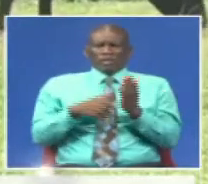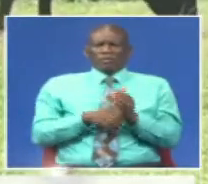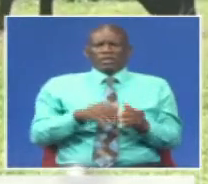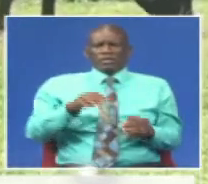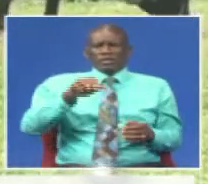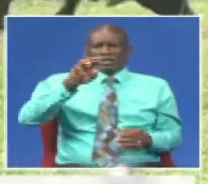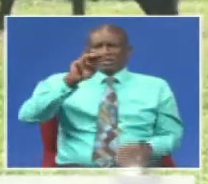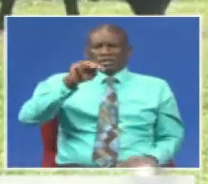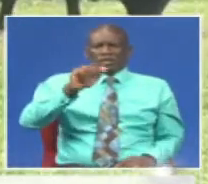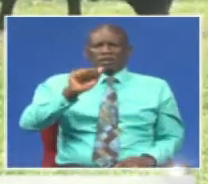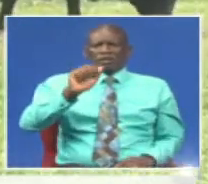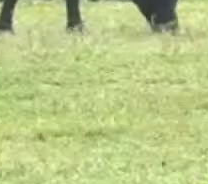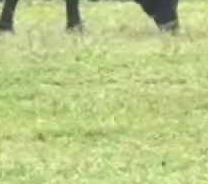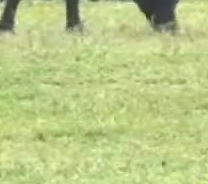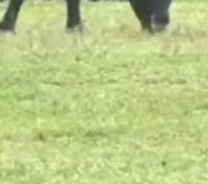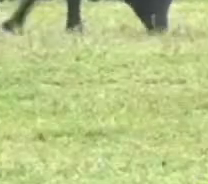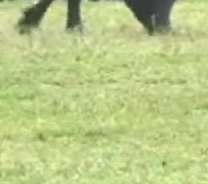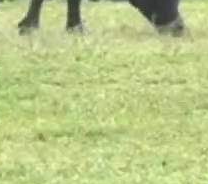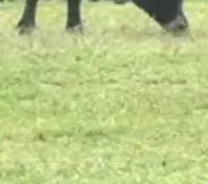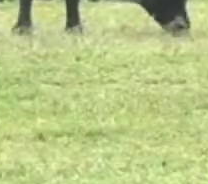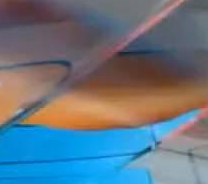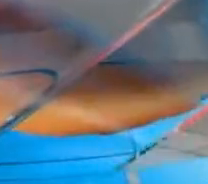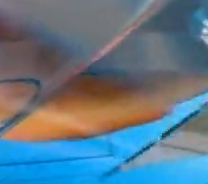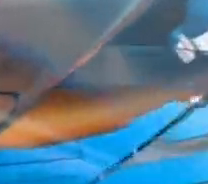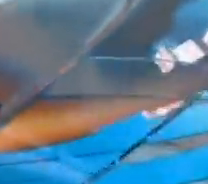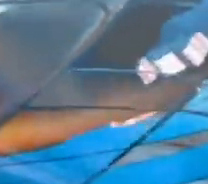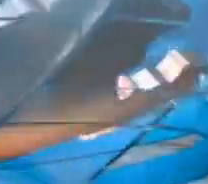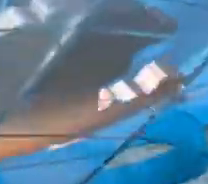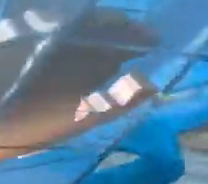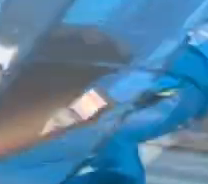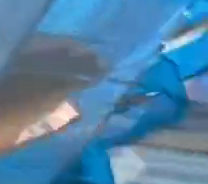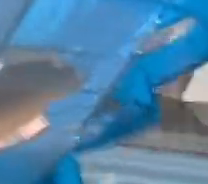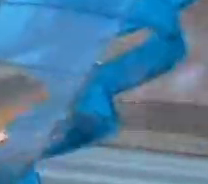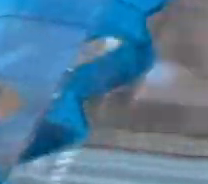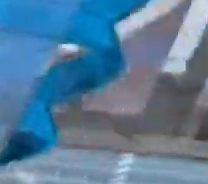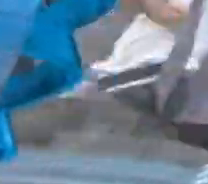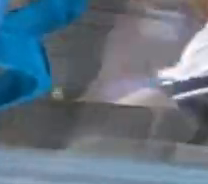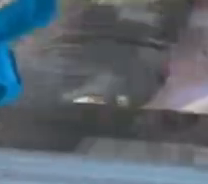spoti Joshua Makori. One.